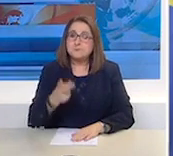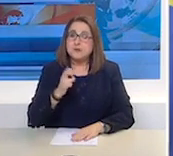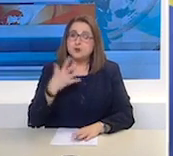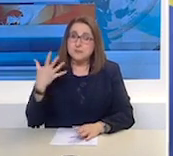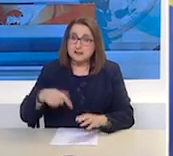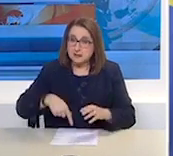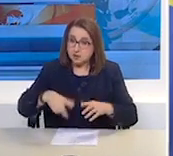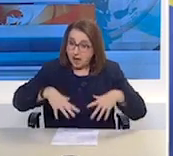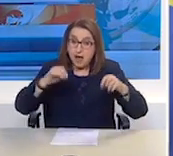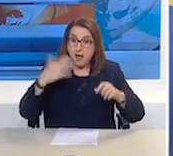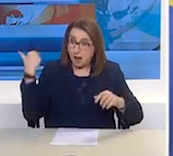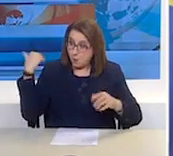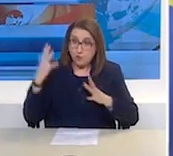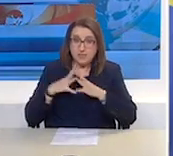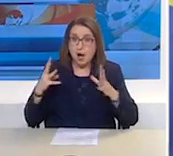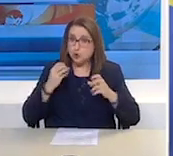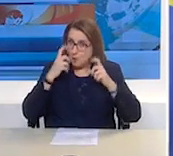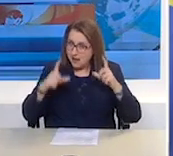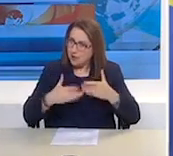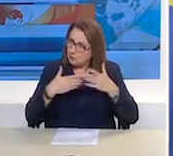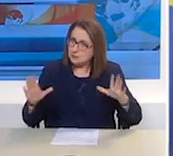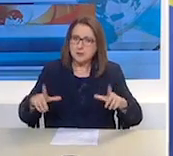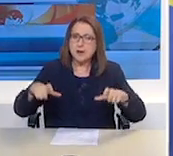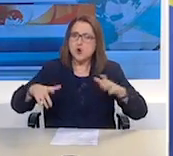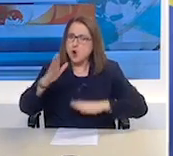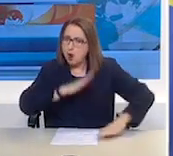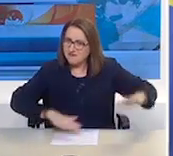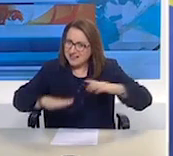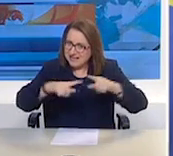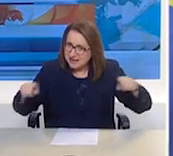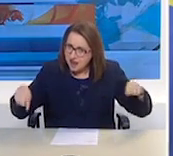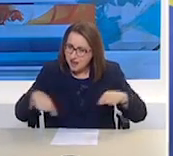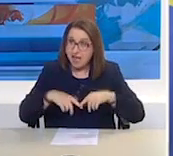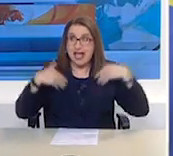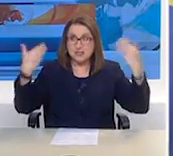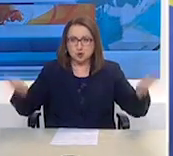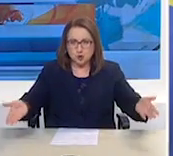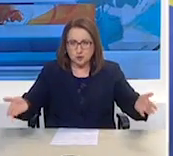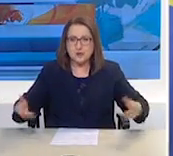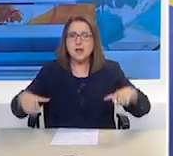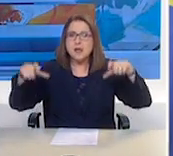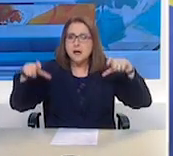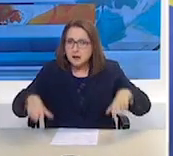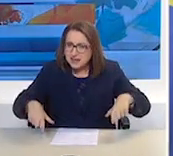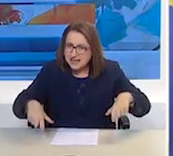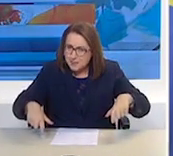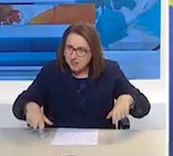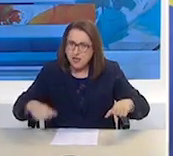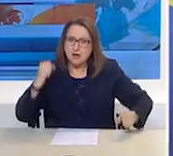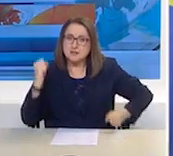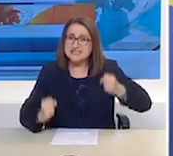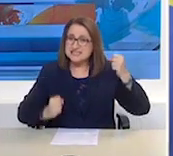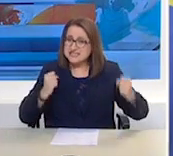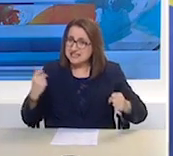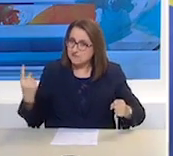ανοιχτές και κλειστές αθλητικές εγκαταστάσεις και κολυμβητήρια. Πιο συγκεκριμένα, επιτρέπει τη λειτουργία όλων των ανοιχτών και κλειστών αθλητικών εγκαταστάσεων